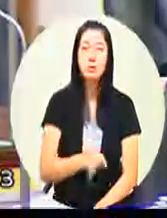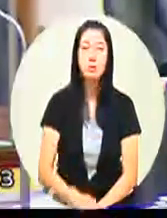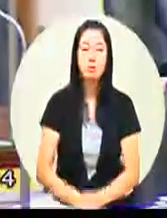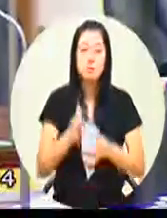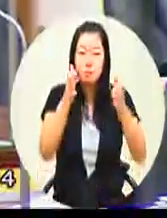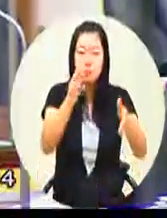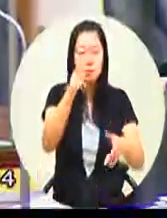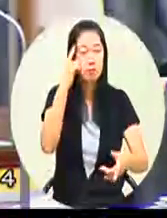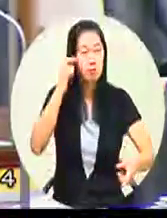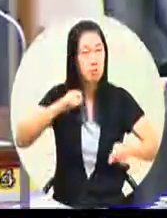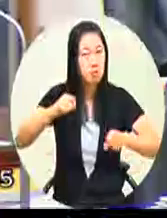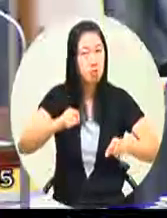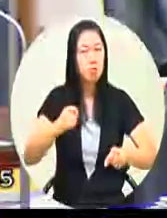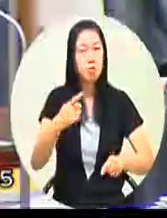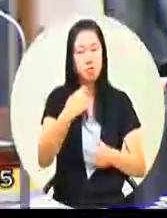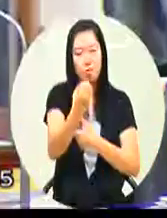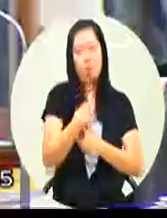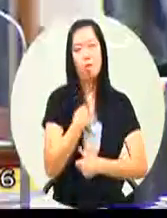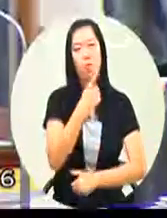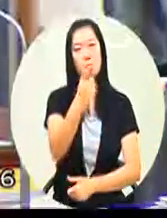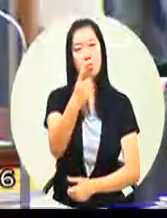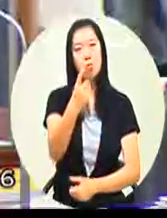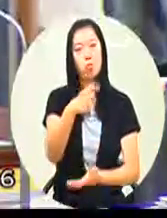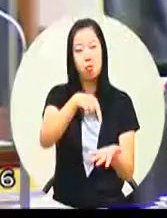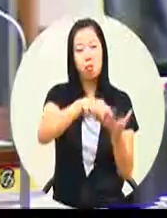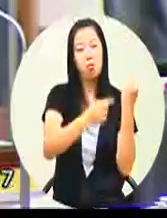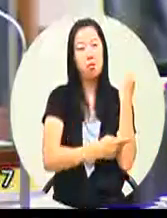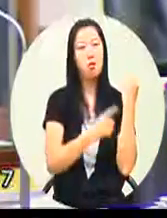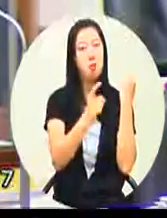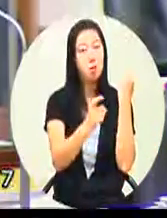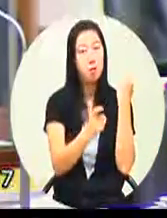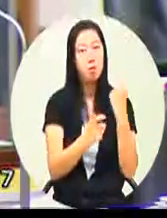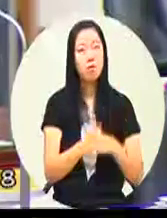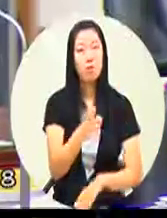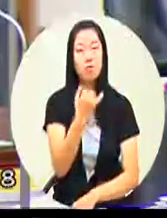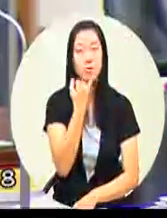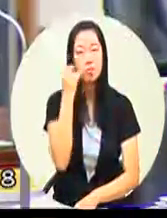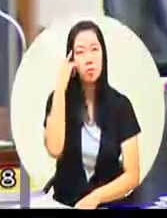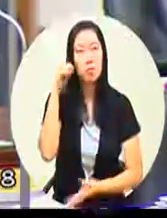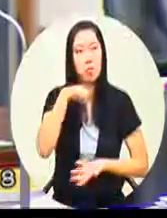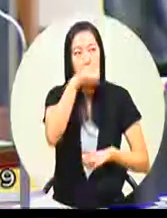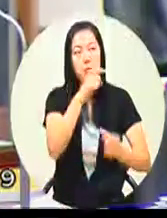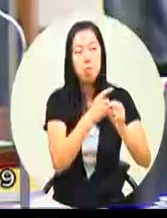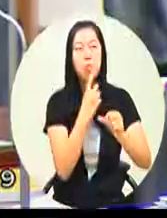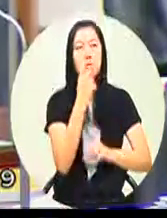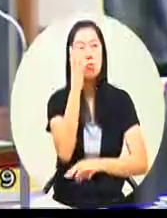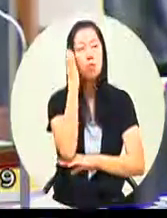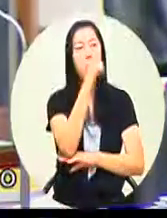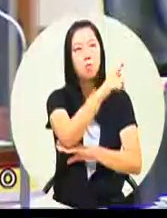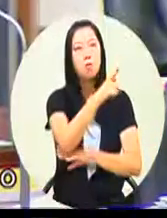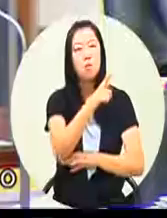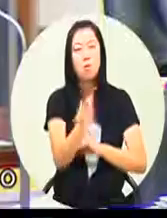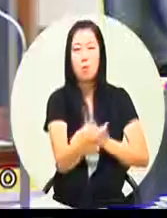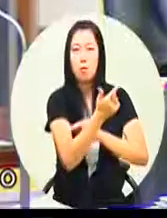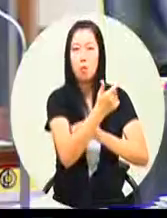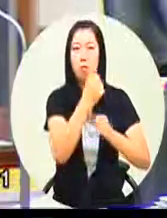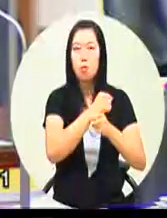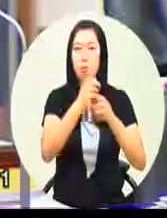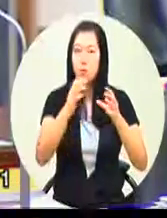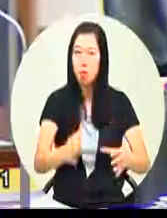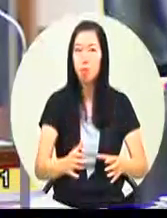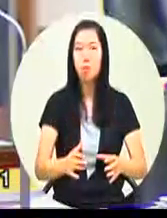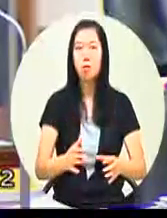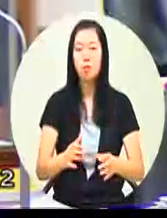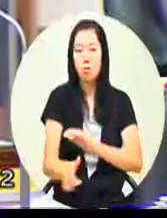个案子你没有办法来立法的话你也可以建议中央来修，赶快立法来成立赶快